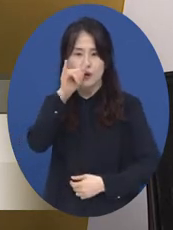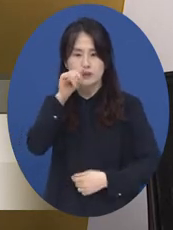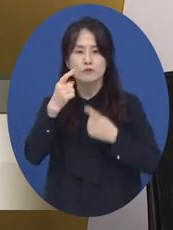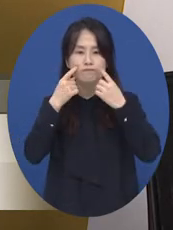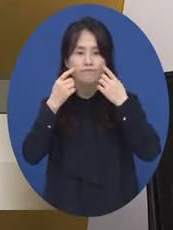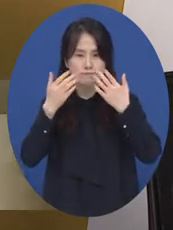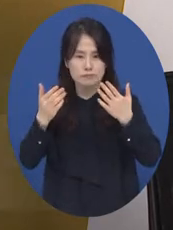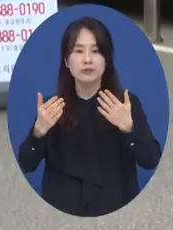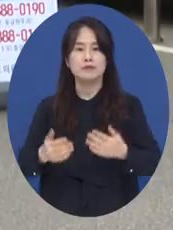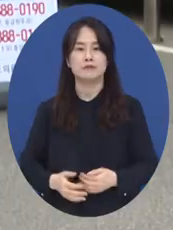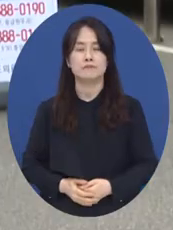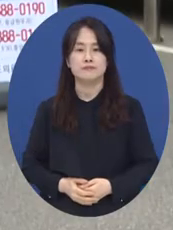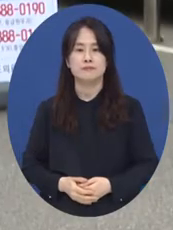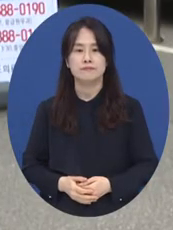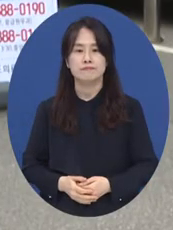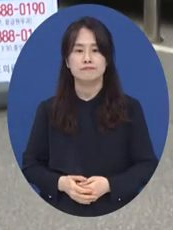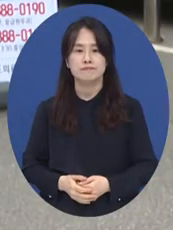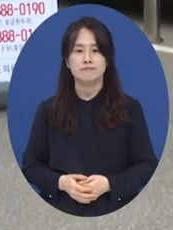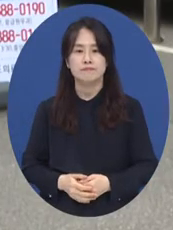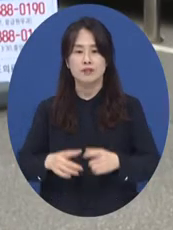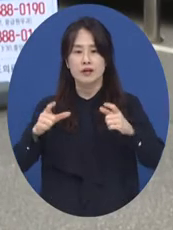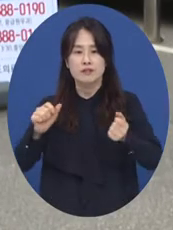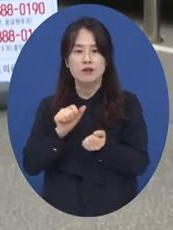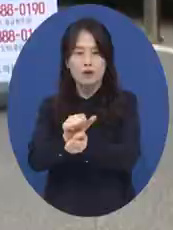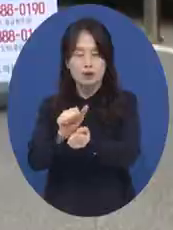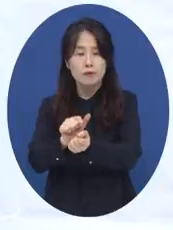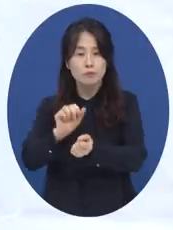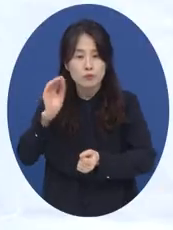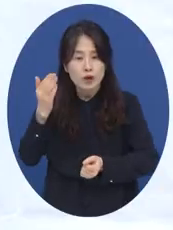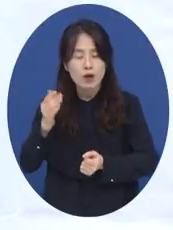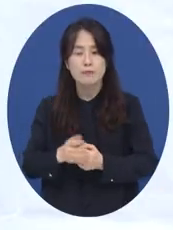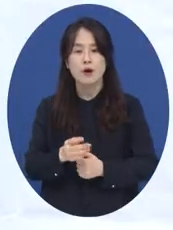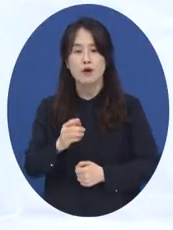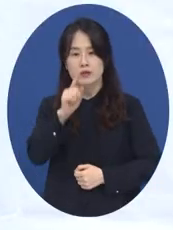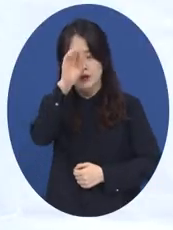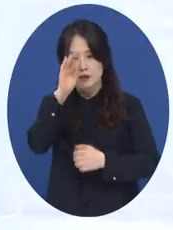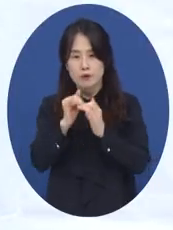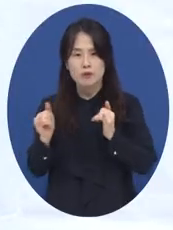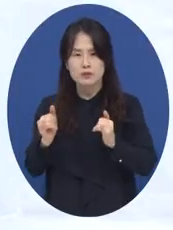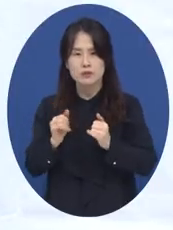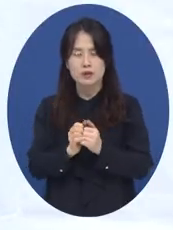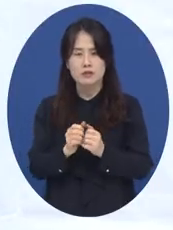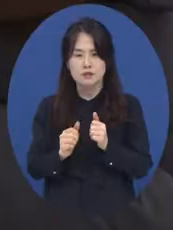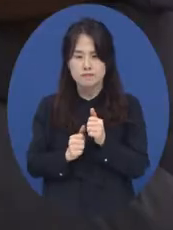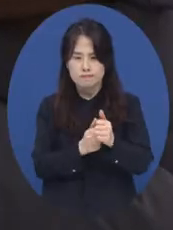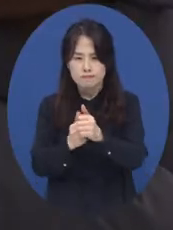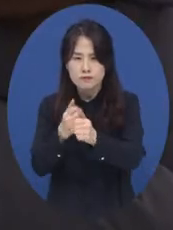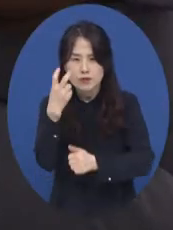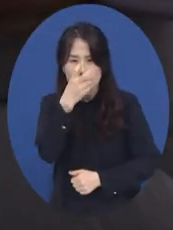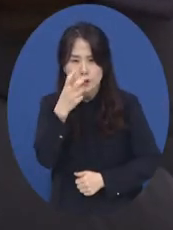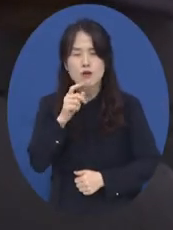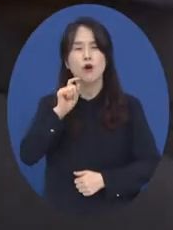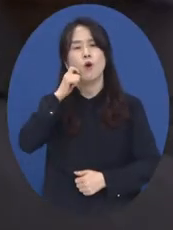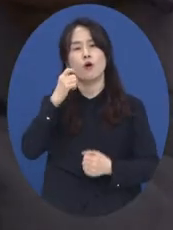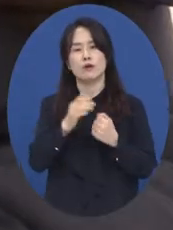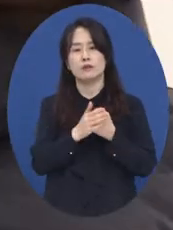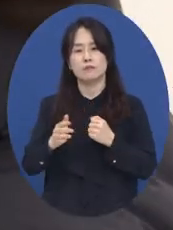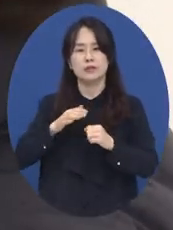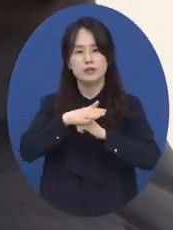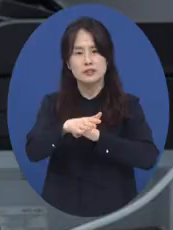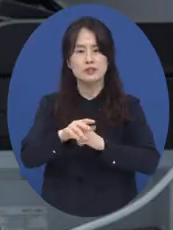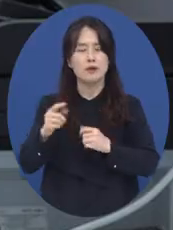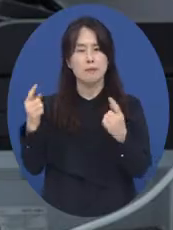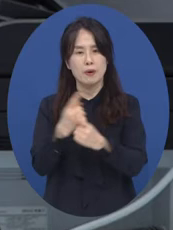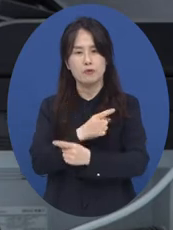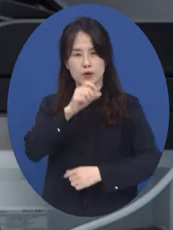있다는 건 분명한 것 같습니다. 이어 지역 감염이 현실화되면 확진자를 추적 관리하는 방식이 어렵기 때문에 대응 방식이 바뀌어야 한다고